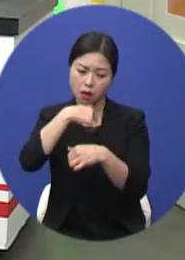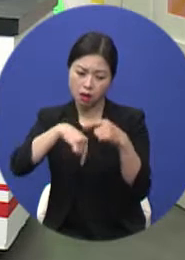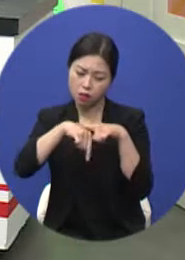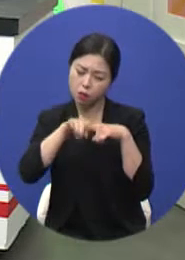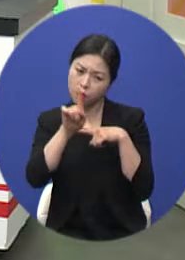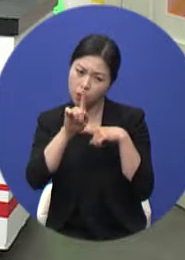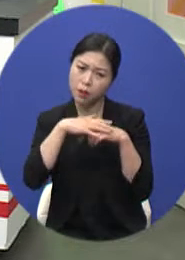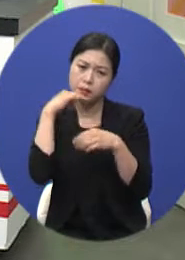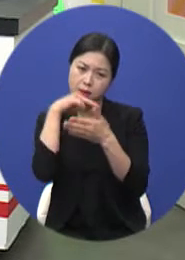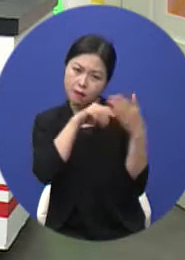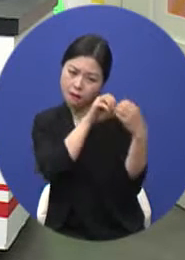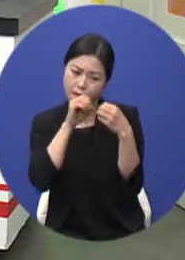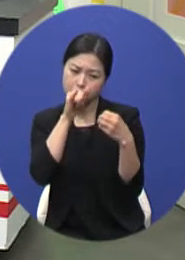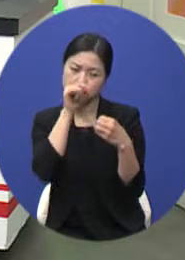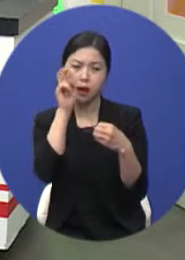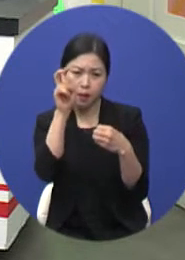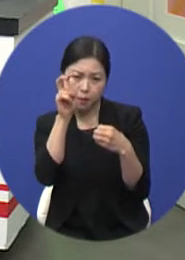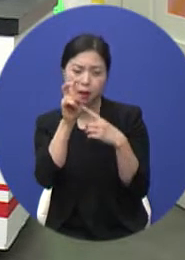좀 고민도 돼서